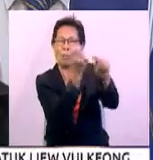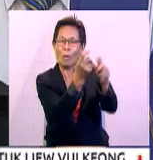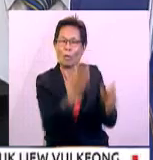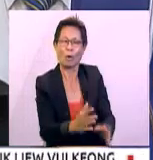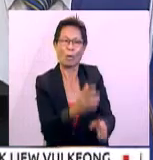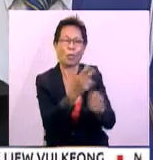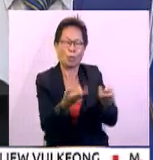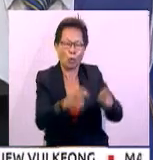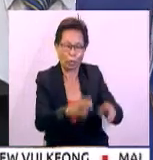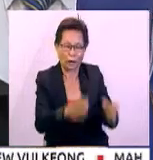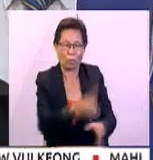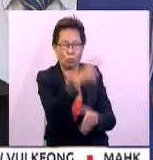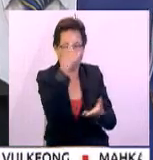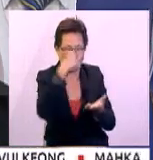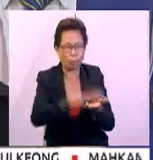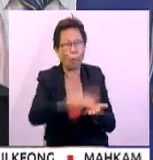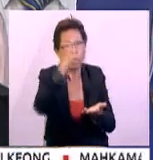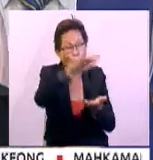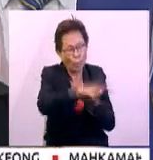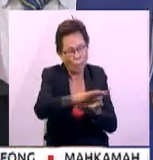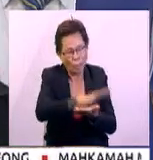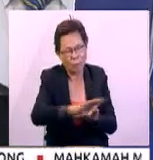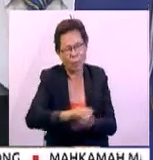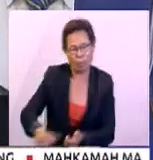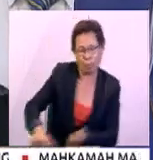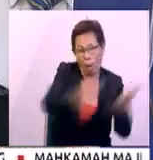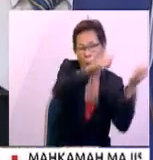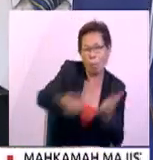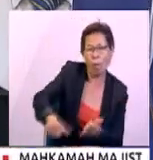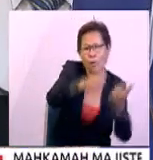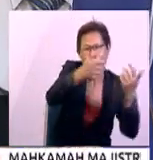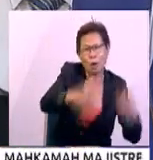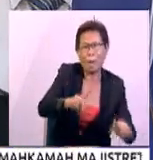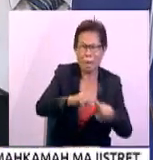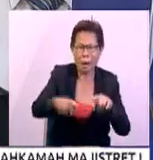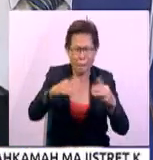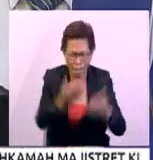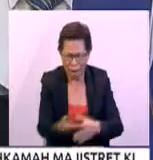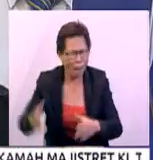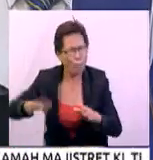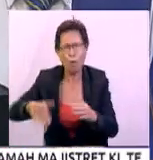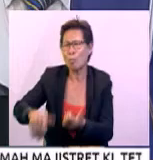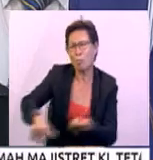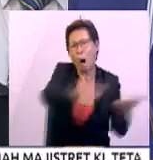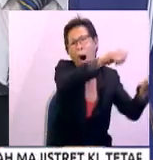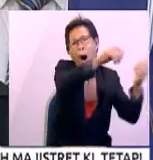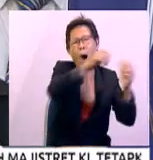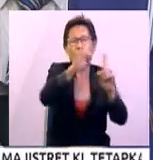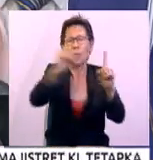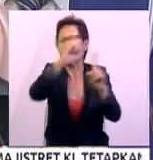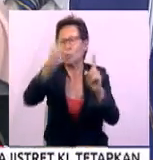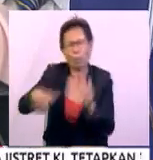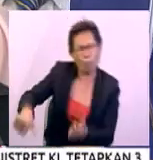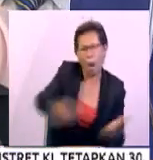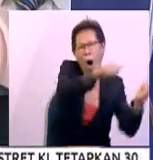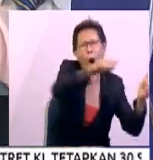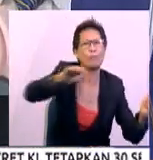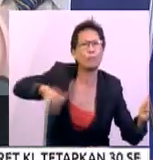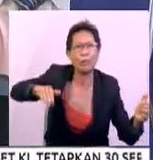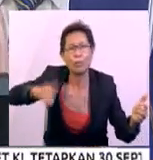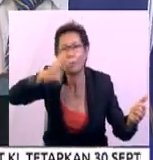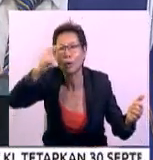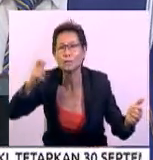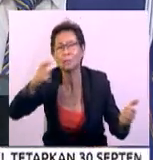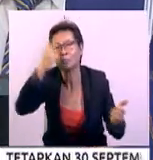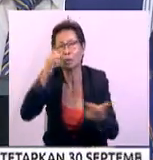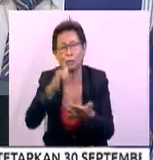membersihkannya dan menghapuskan bahan tu, tapi bahan itu masih belum dihapuskan dengan 100%. Jadi oleh kerana